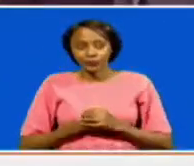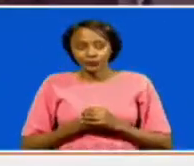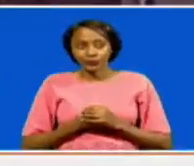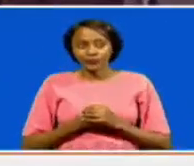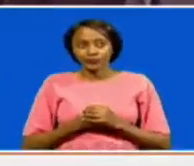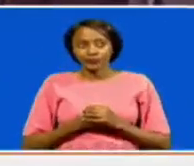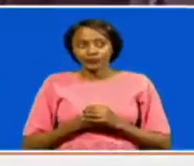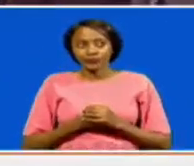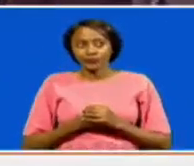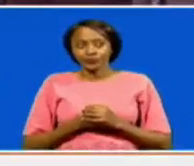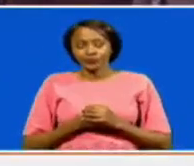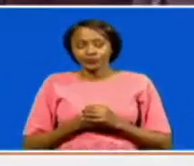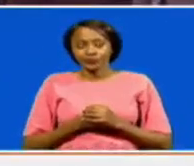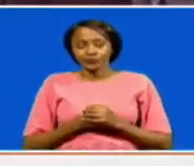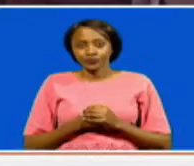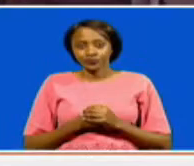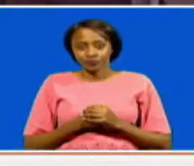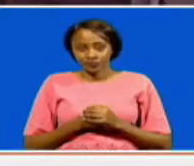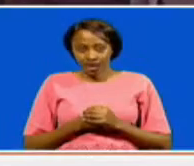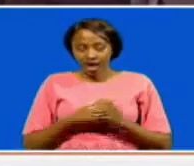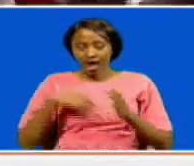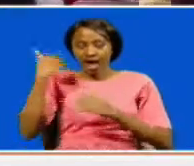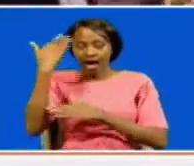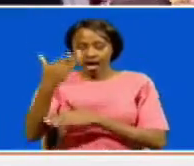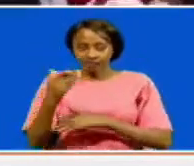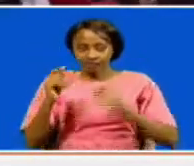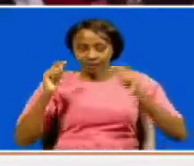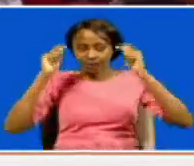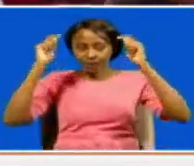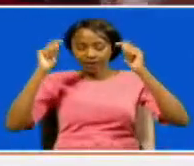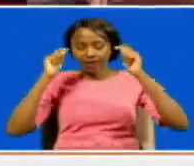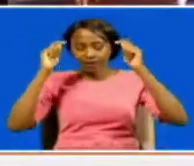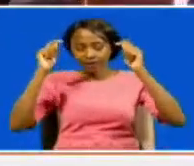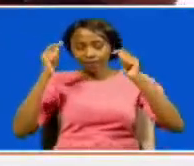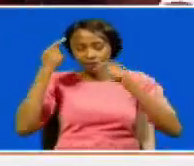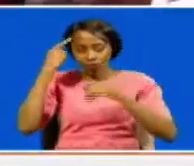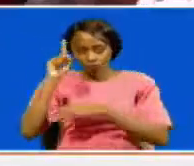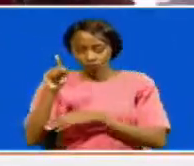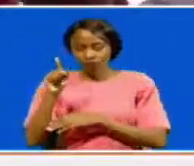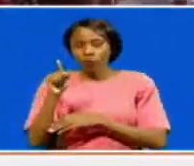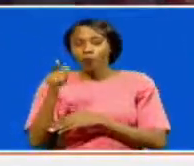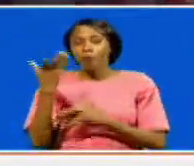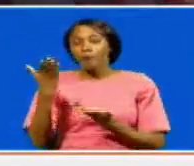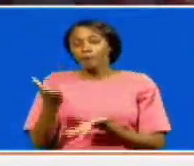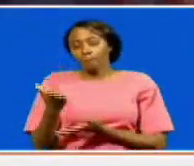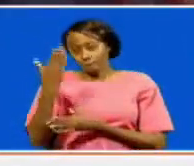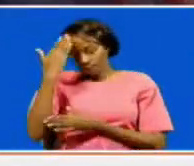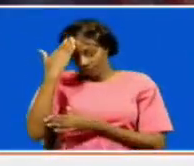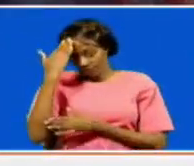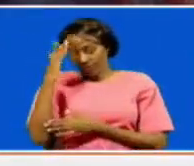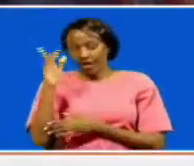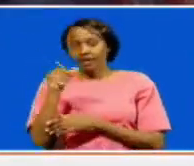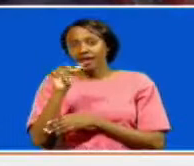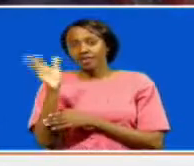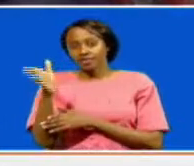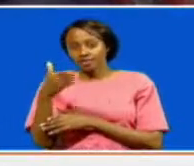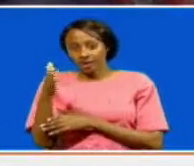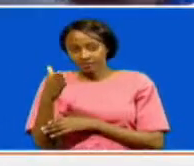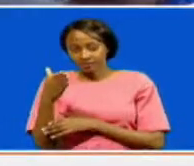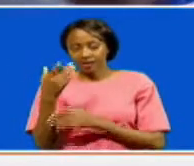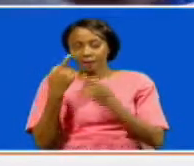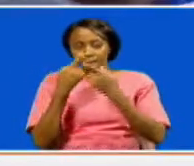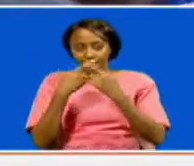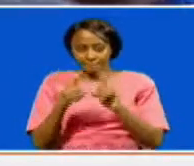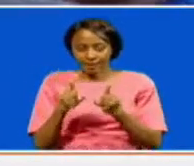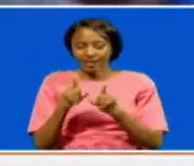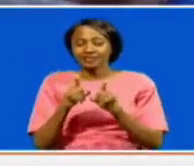will continue to abound. Baada ya maandamano ya kwanza ya Alhamisi na ya tatu tangu kuanza kwa maandamano hayo, Rais amesema Odinga